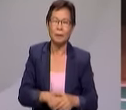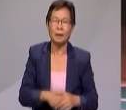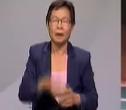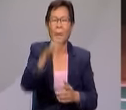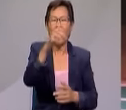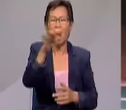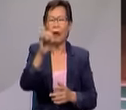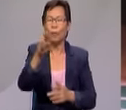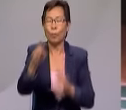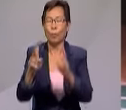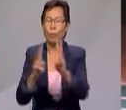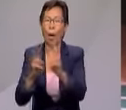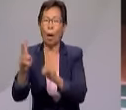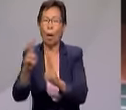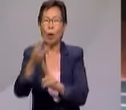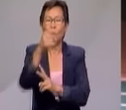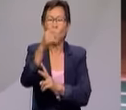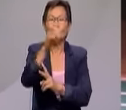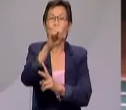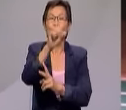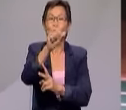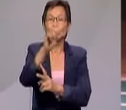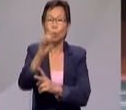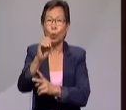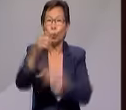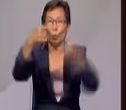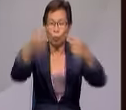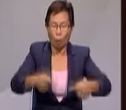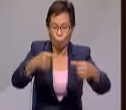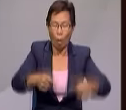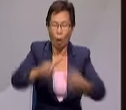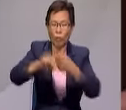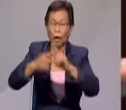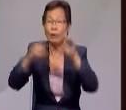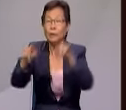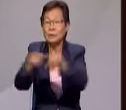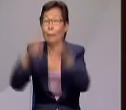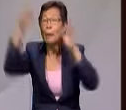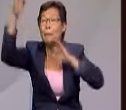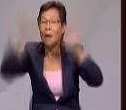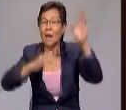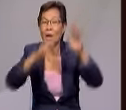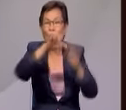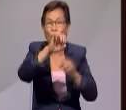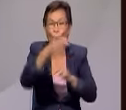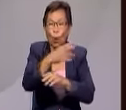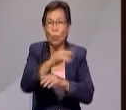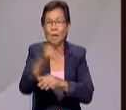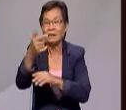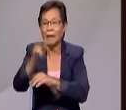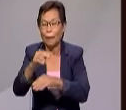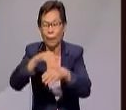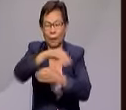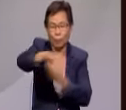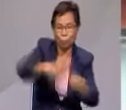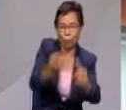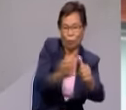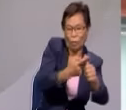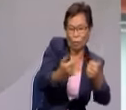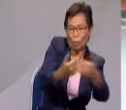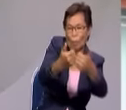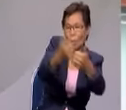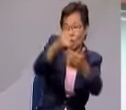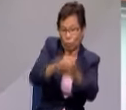Aaron Chia bersama pasangan bergunya So Woyik akan bertemu rakan senegara Gong Yi Govishem dan juga Tan Vikyong pada pusingan pertama